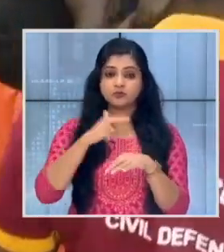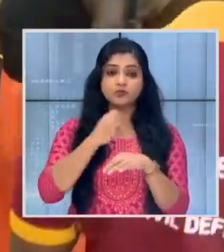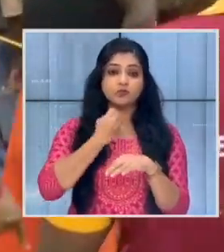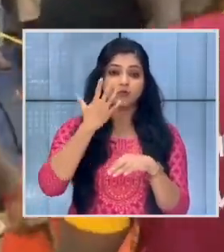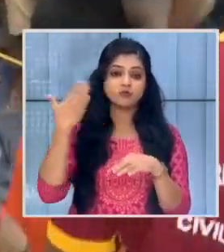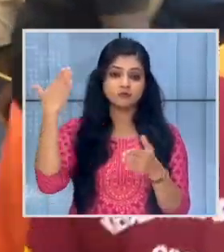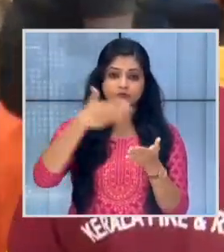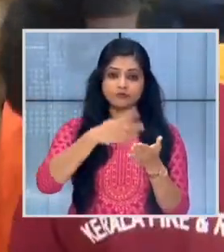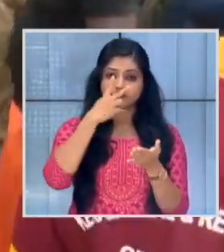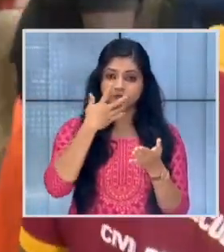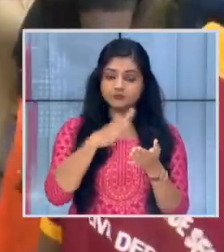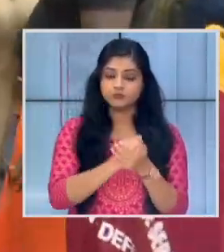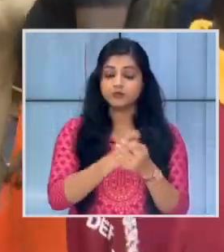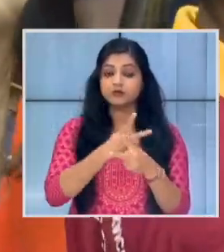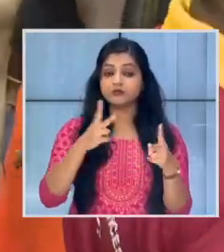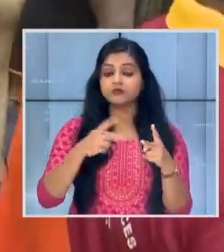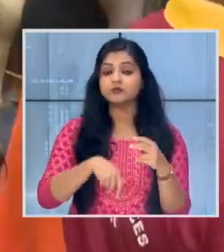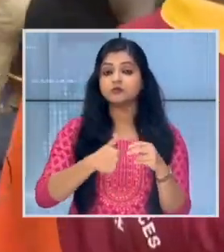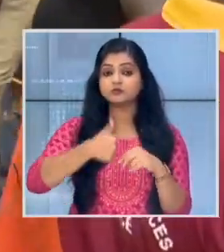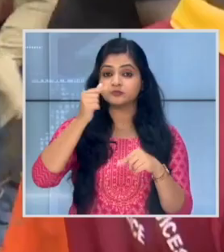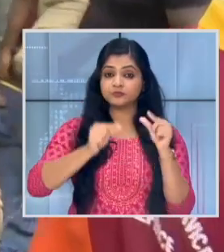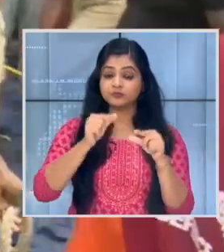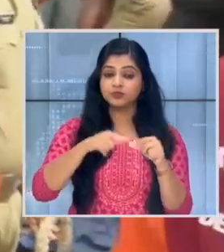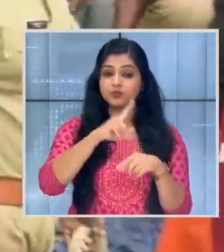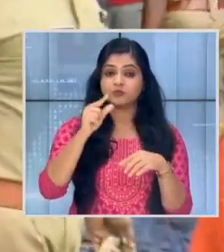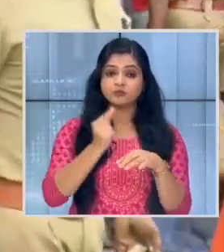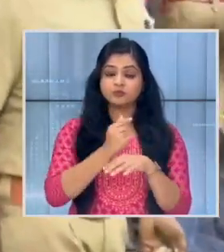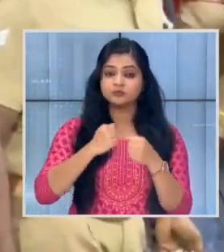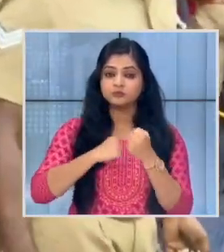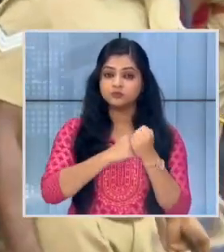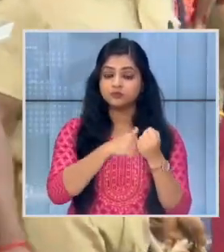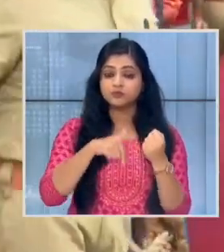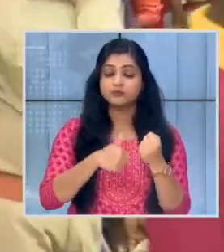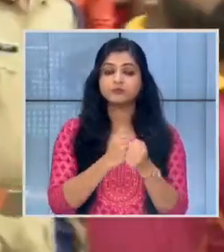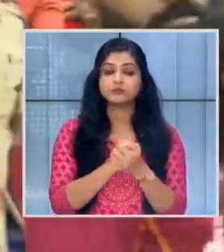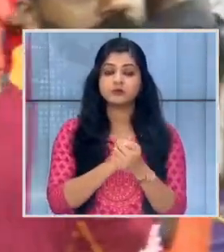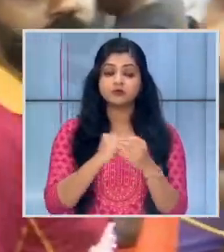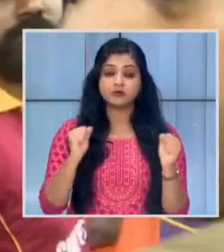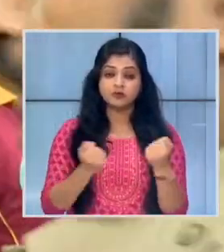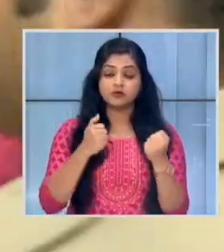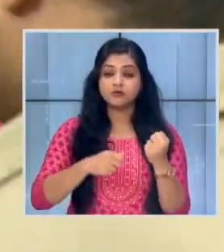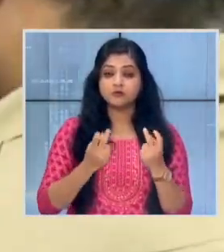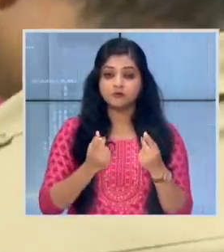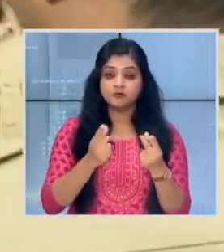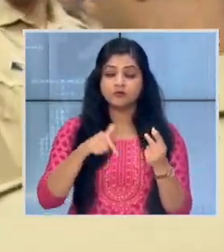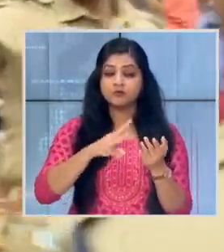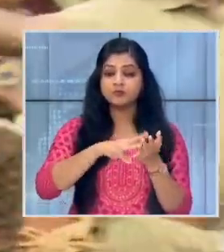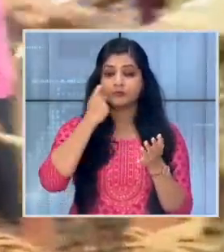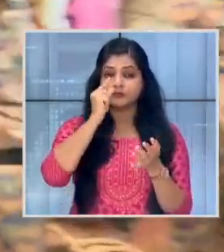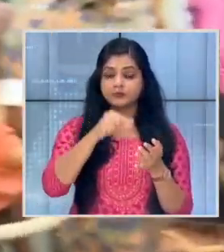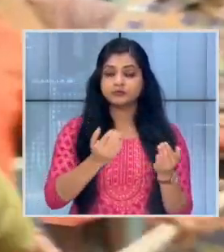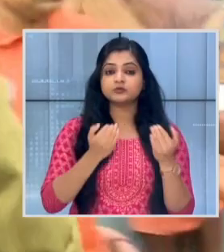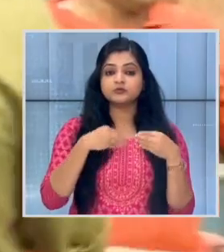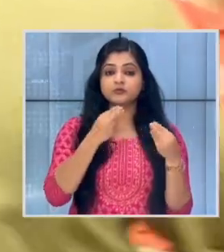മുഴുവൻ ജനപ്രതിനിധികളുടെയും ഒപ്പം തന്നെ മറ്റെല്ലാ സാധ്യതയും ഉപയോഗിച്ചുകൊണ്ട് തന്നെ ഈ പരമാവധി വേഗത്തിൽ മഹാരാജൻ്റെ അടുത്തേക്ക്